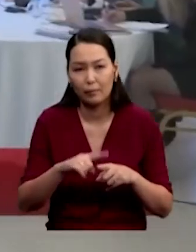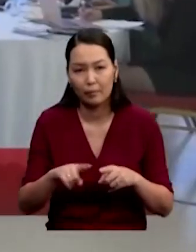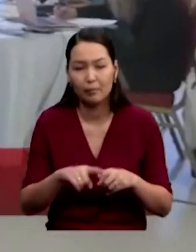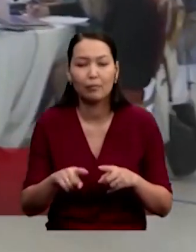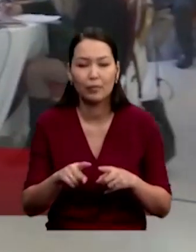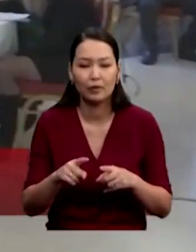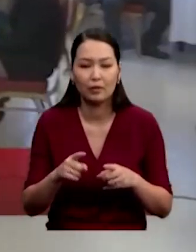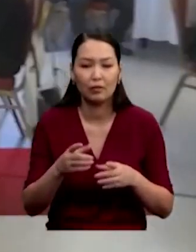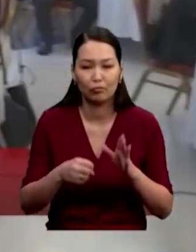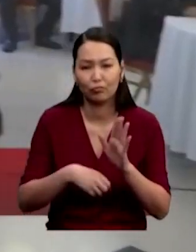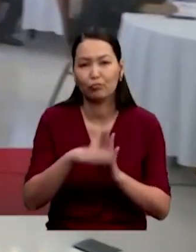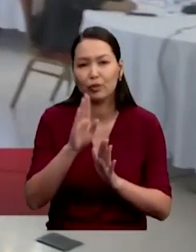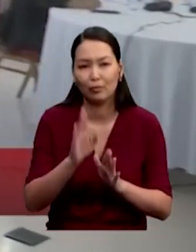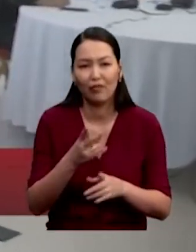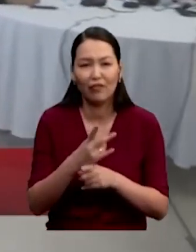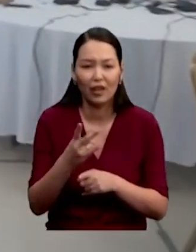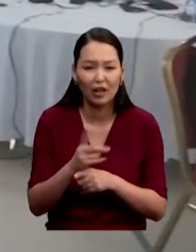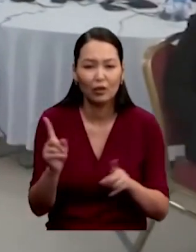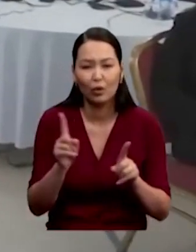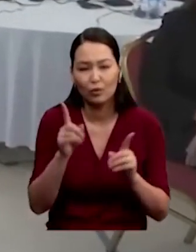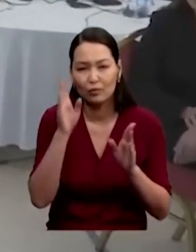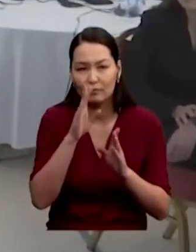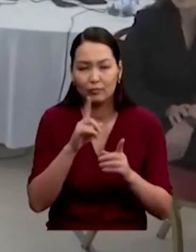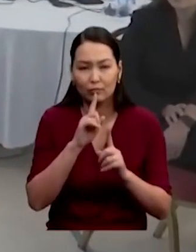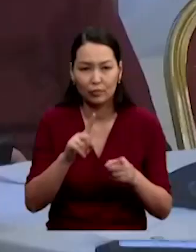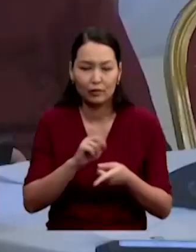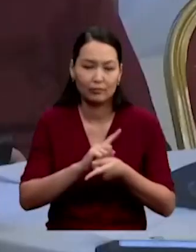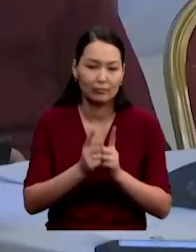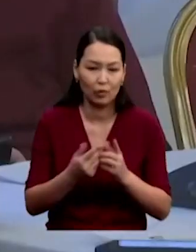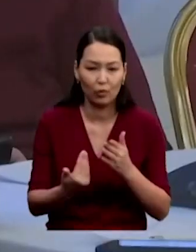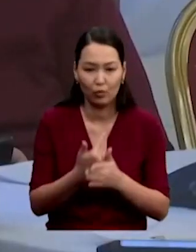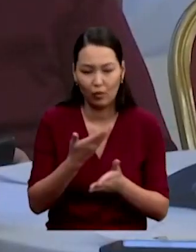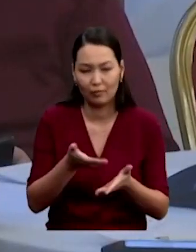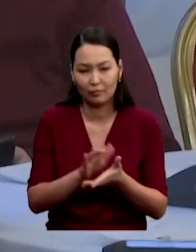быстрее сокращать вредные выбросы и адаптироваться к изменениям климата.